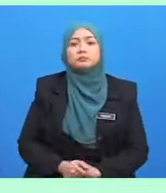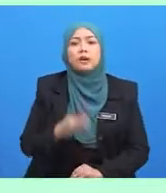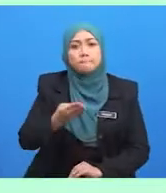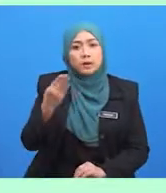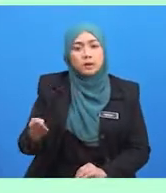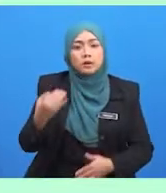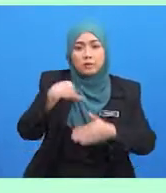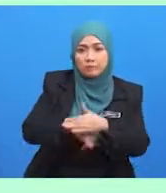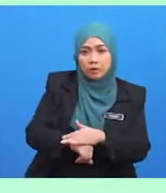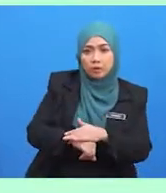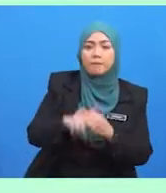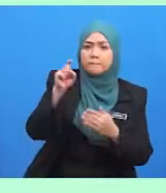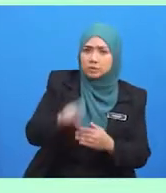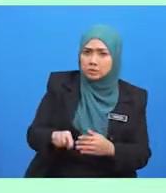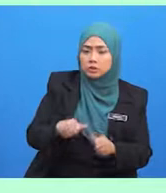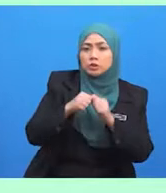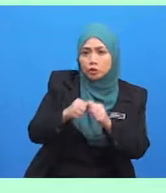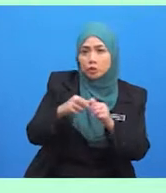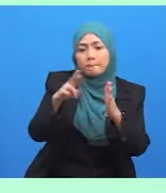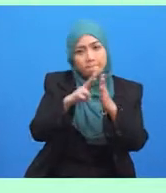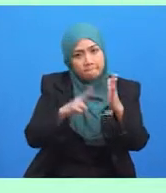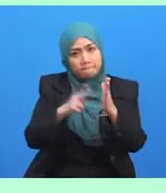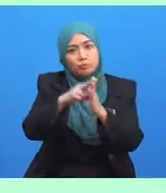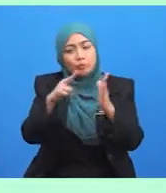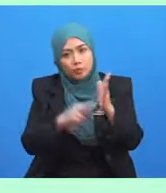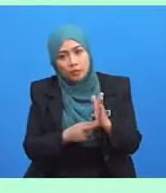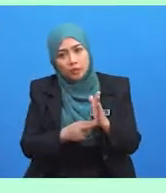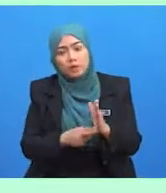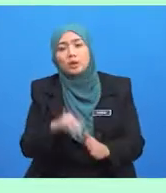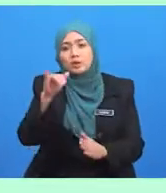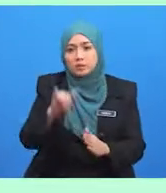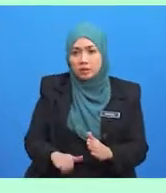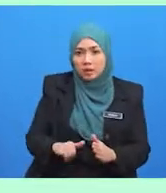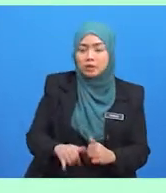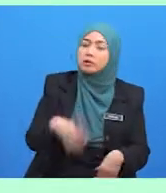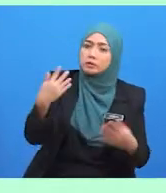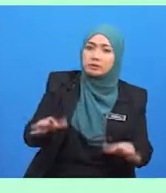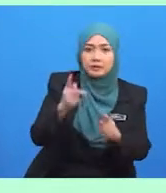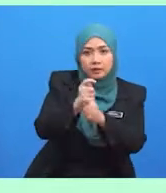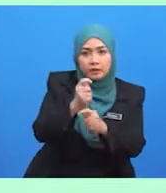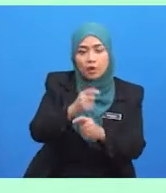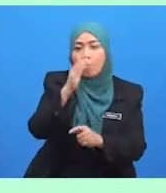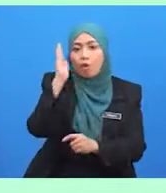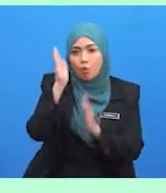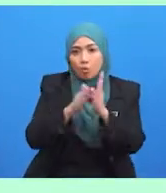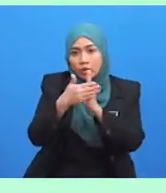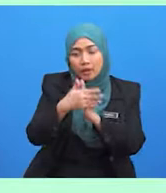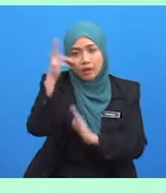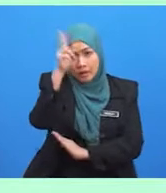diimport perlu mematuhi undang-undang, peraturan atau syarat yang telah ditetapkan oleh kerajaan.